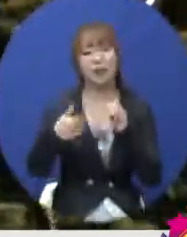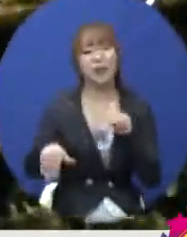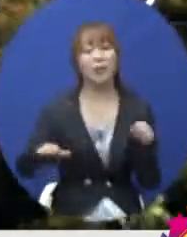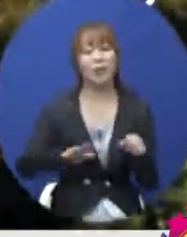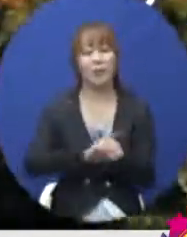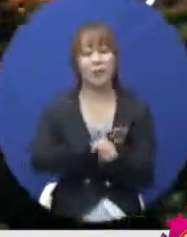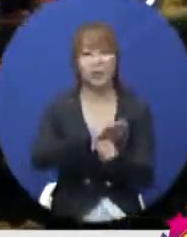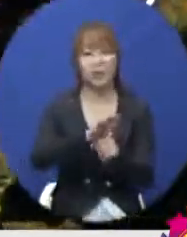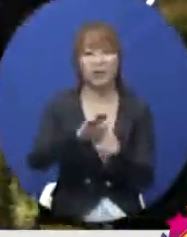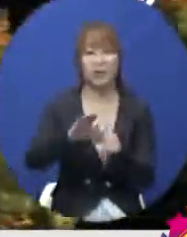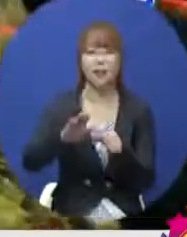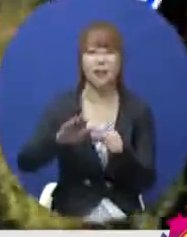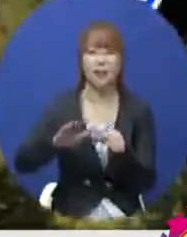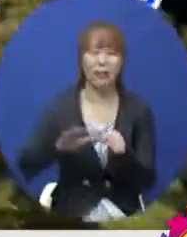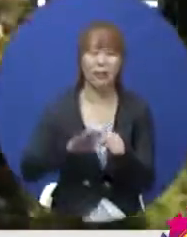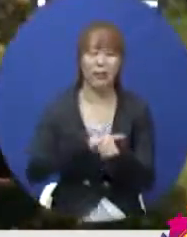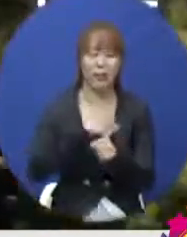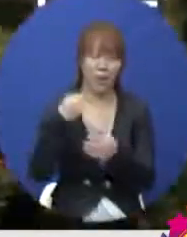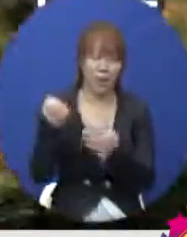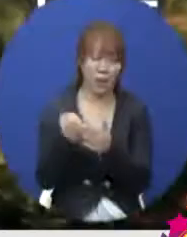못다한 사랑